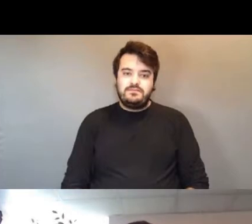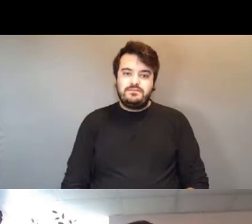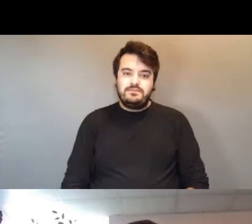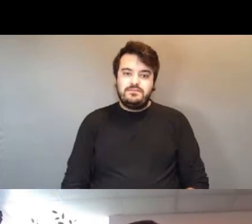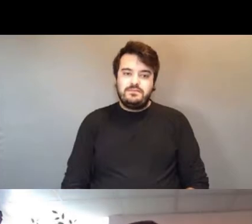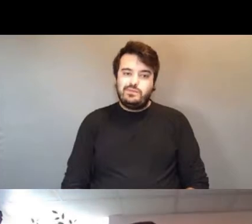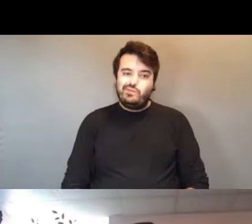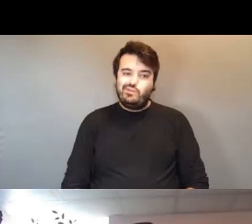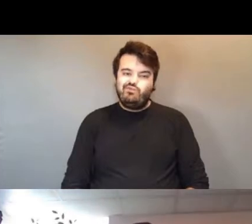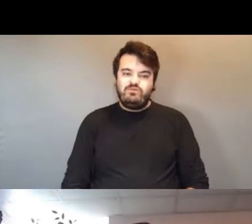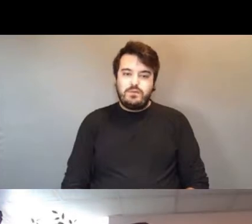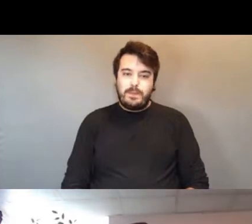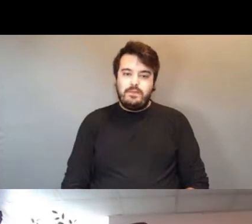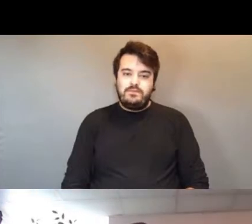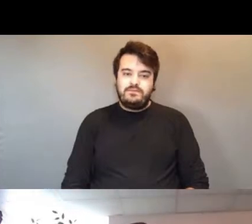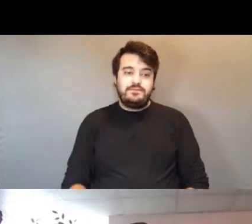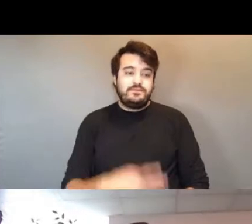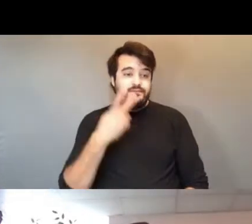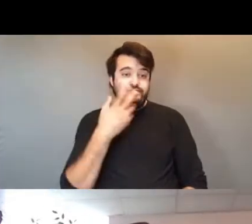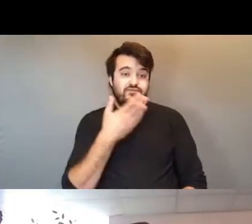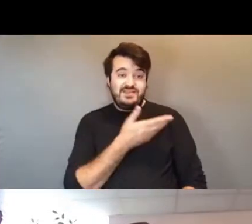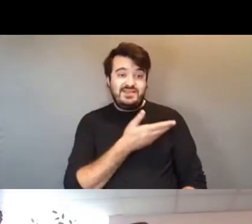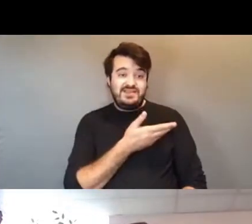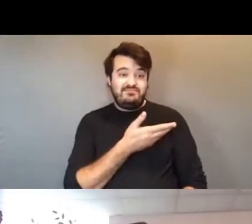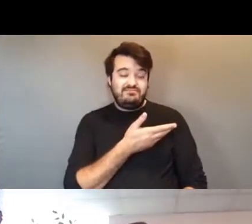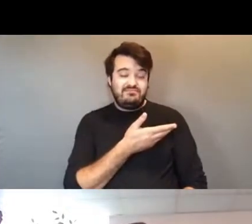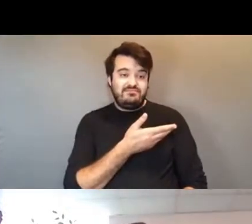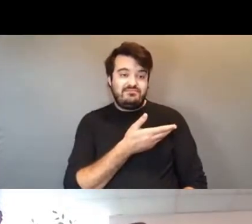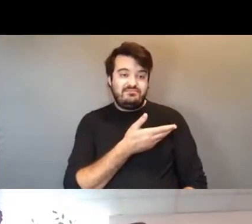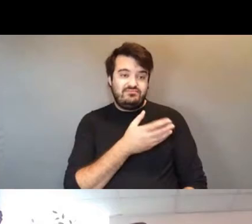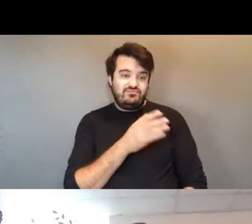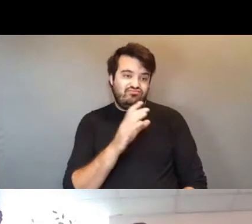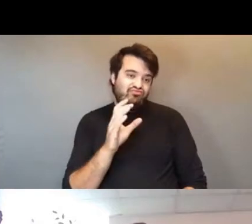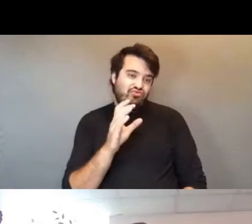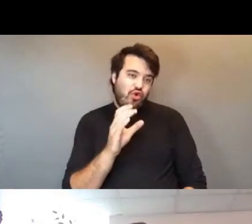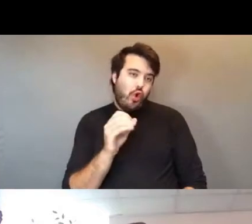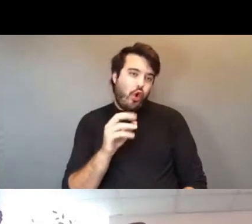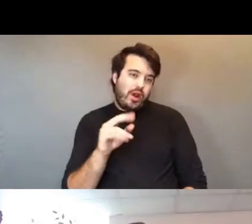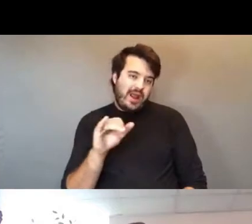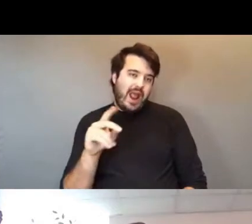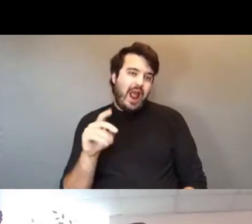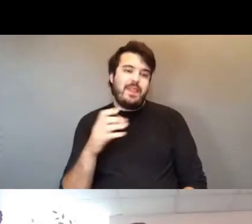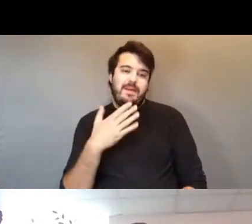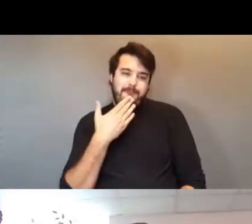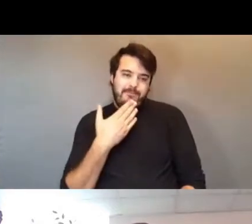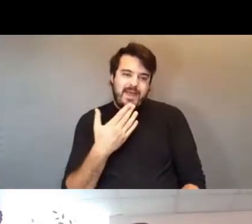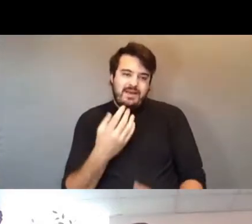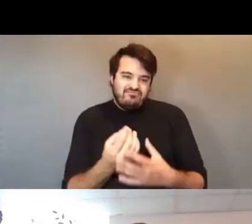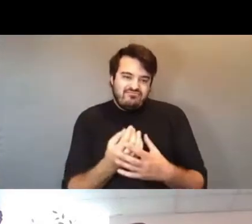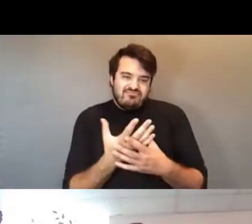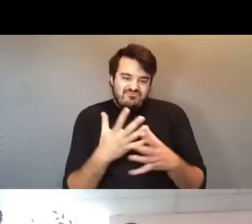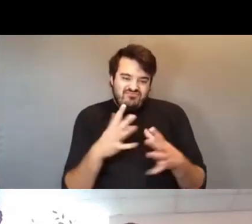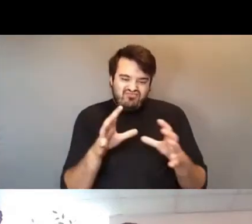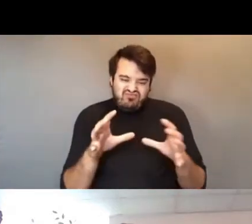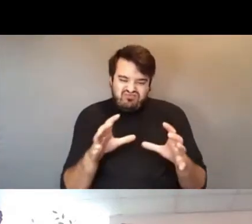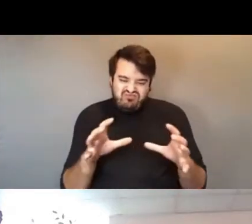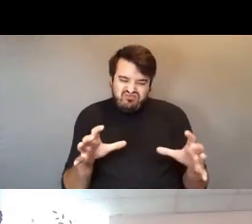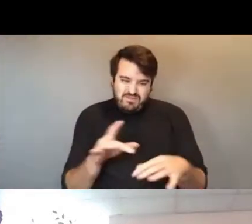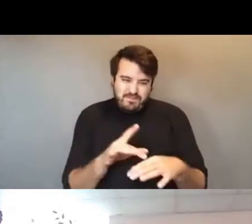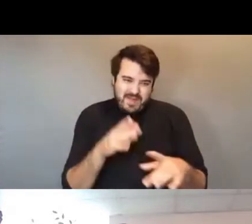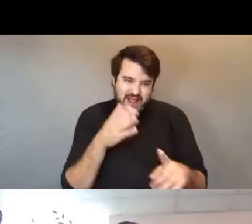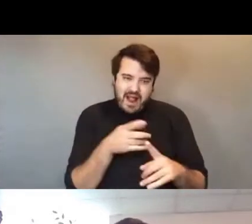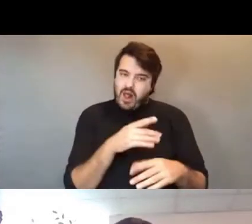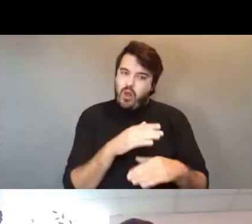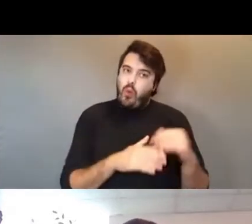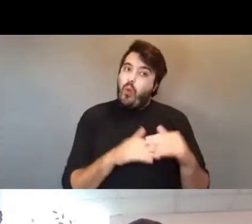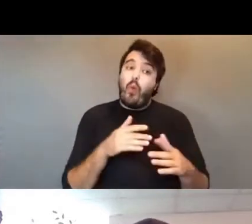Et donc, on voit ici de la coriandre bien touffue en pleine terre. Elle est très heureuse en pleine